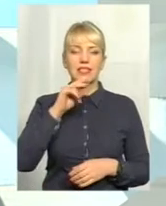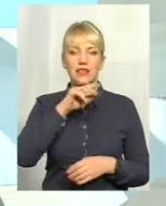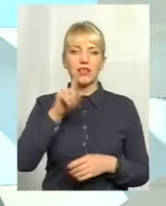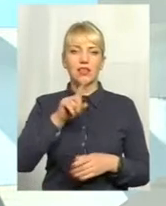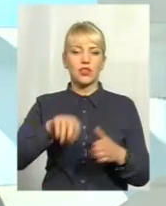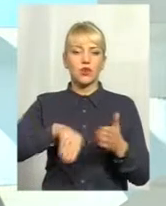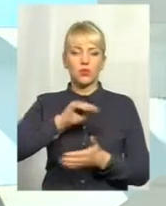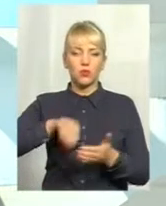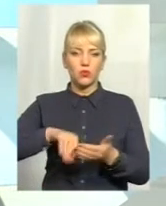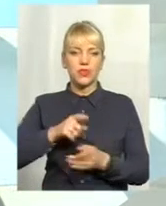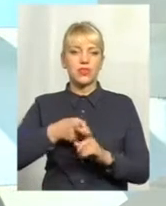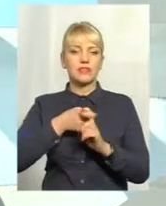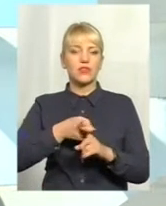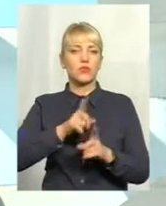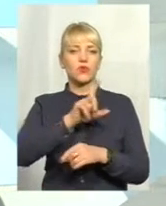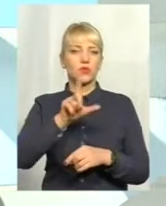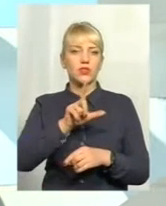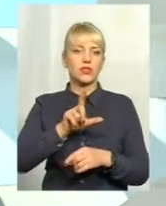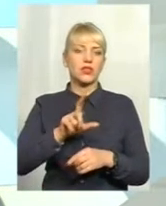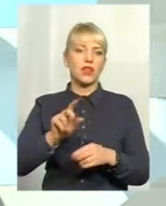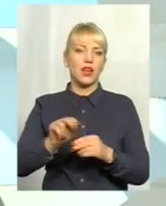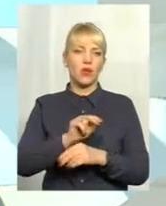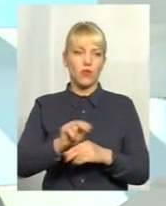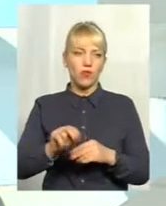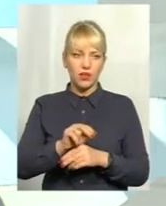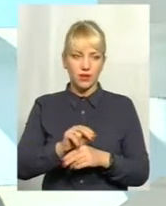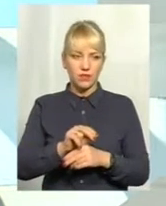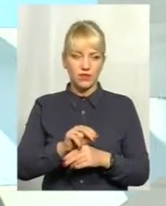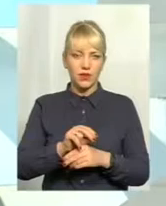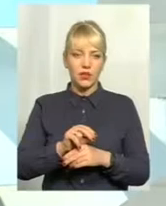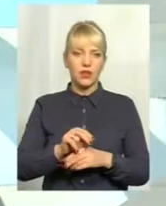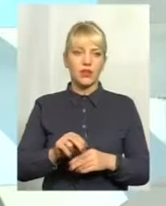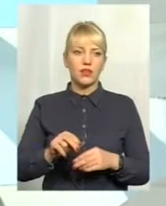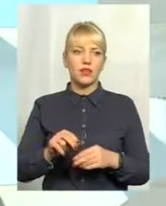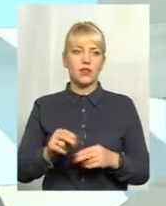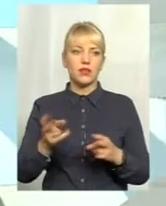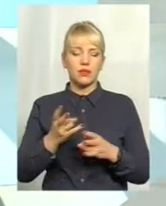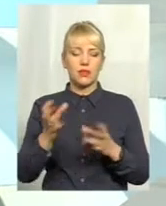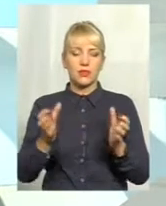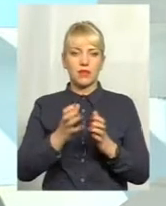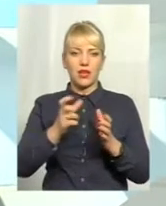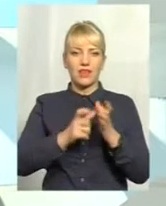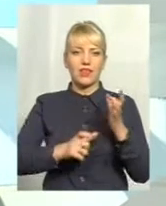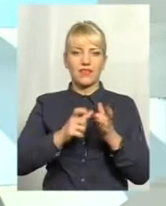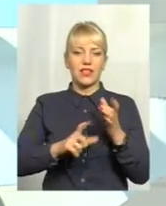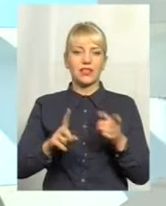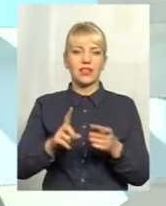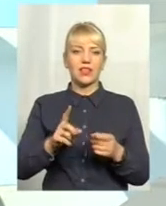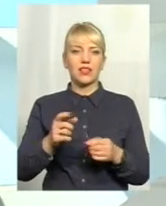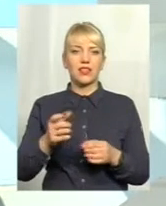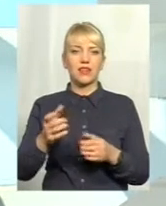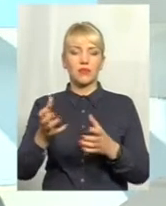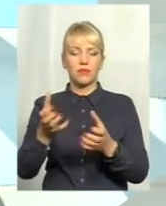з, ну, необхідними для лікування, які необхідні для лікування. В будь-якому випадку треба зберігати ті квитанції, які вони отримуються в